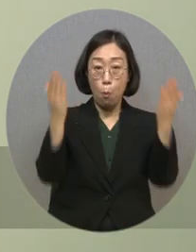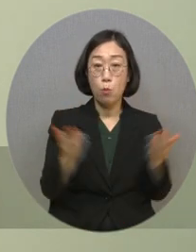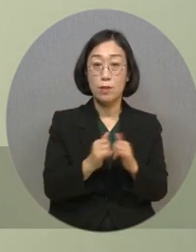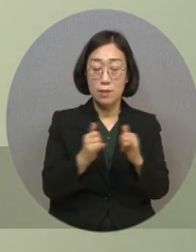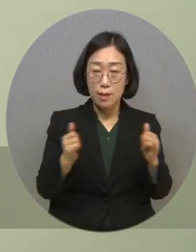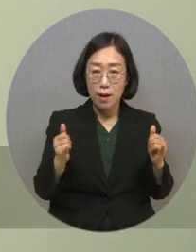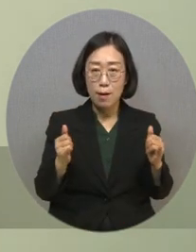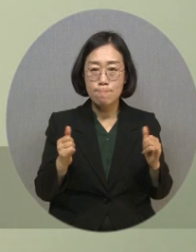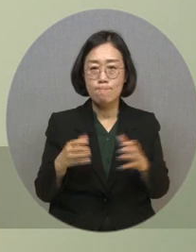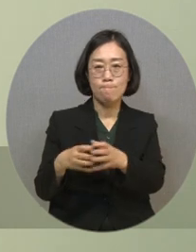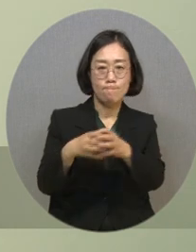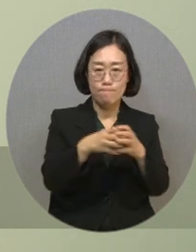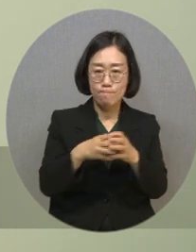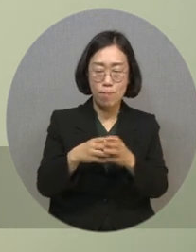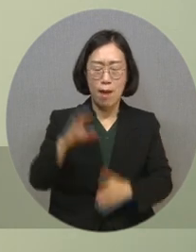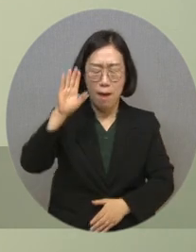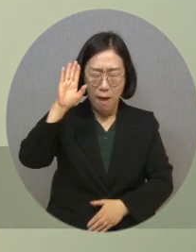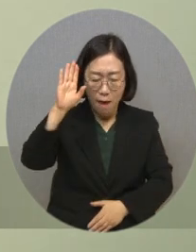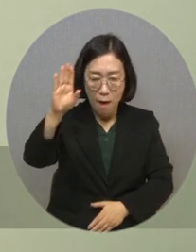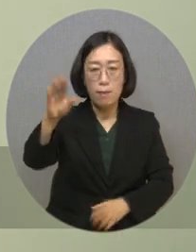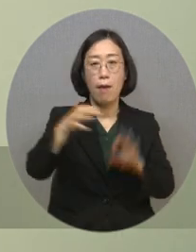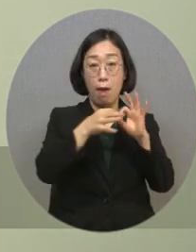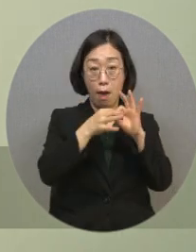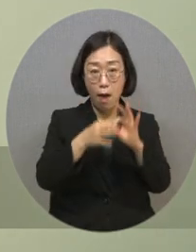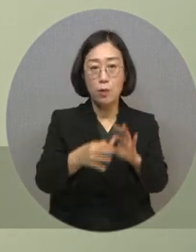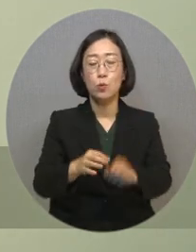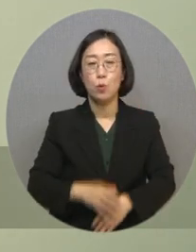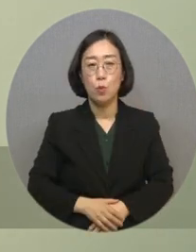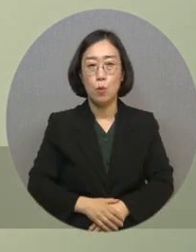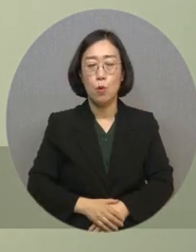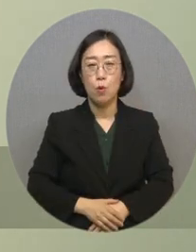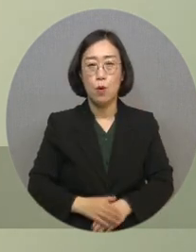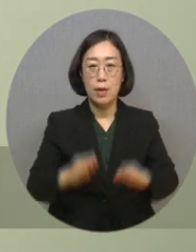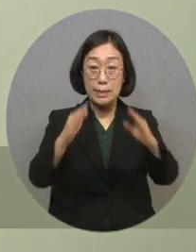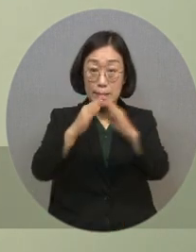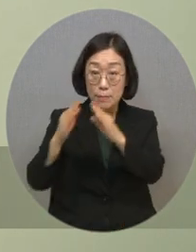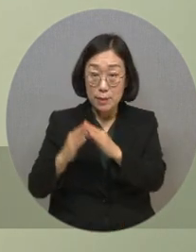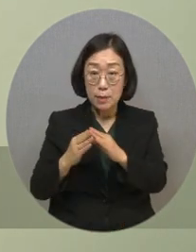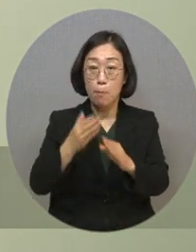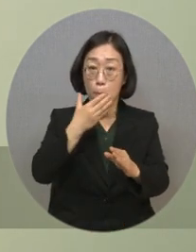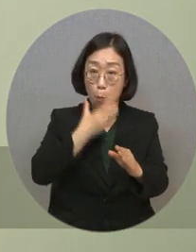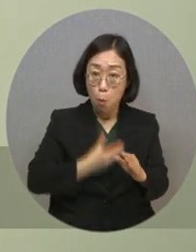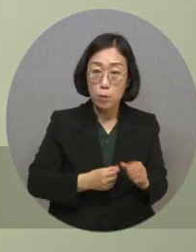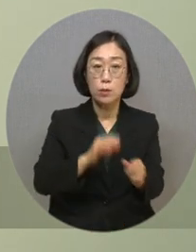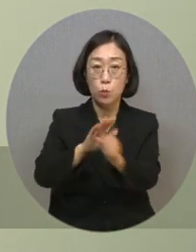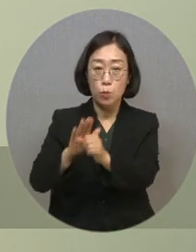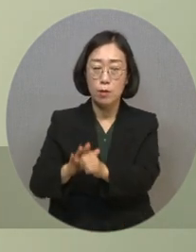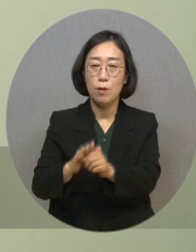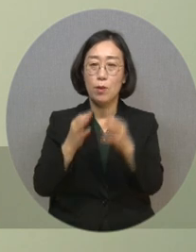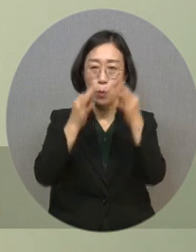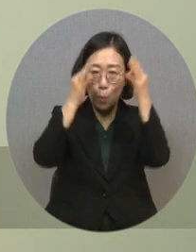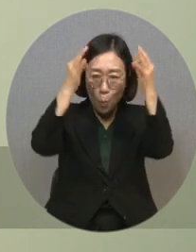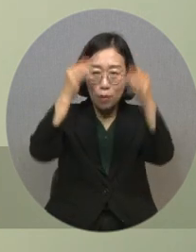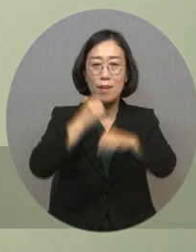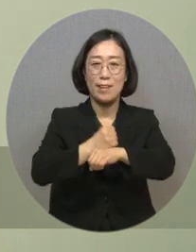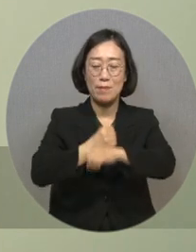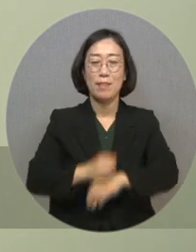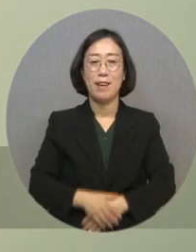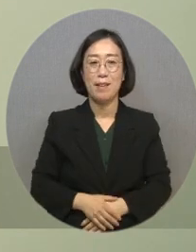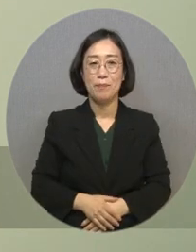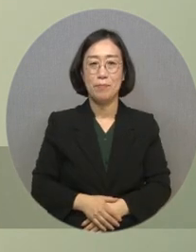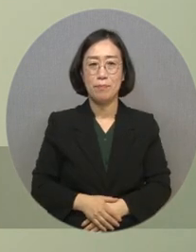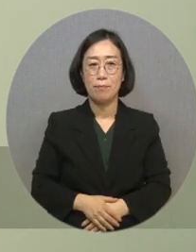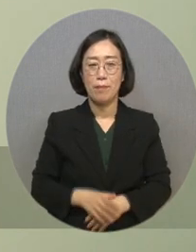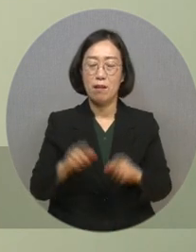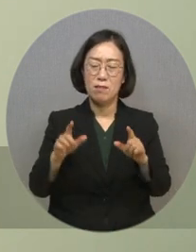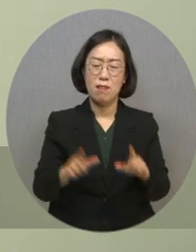이렇게 쭉 앞으로 이제 계속되는 그런 주거복지를 향상할 수 있도록 최대한 노력을 할 겁니다. 네.